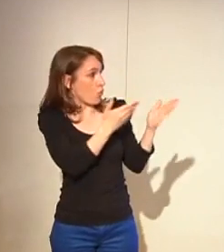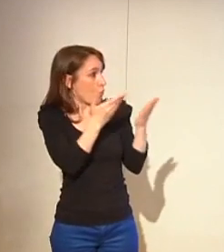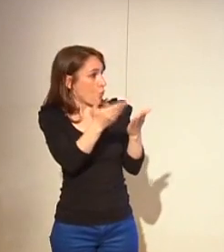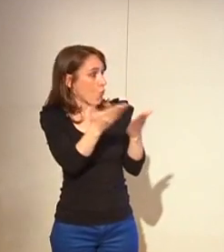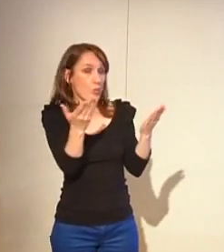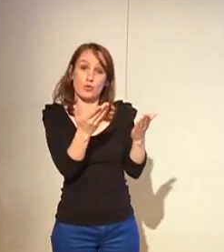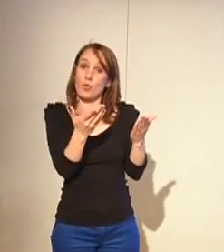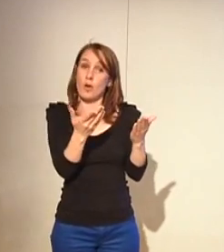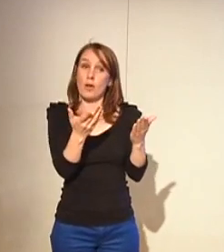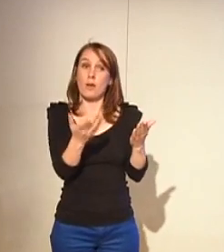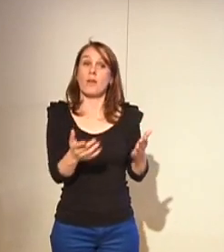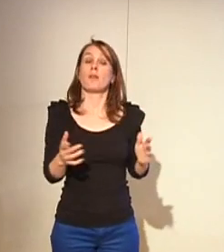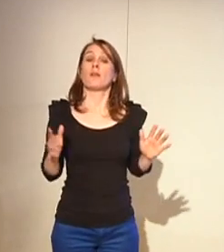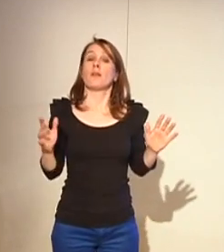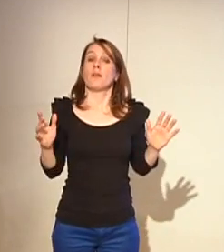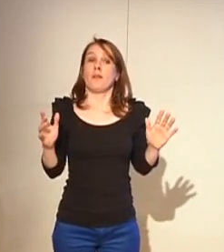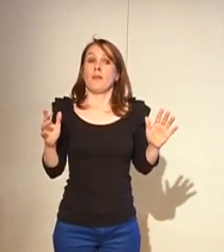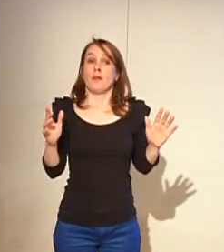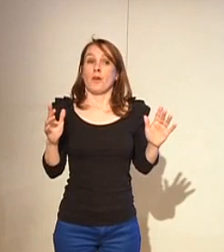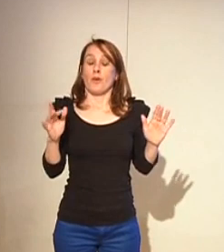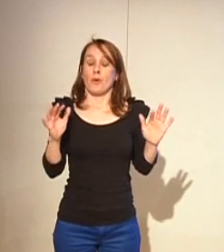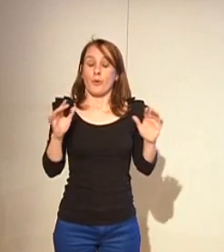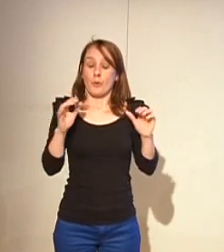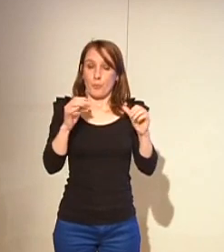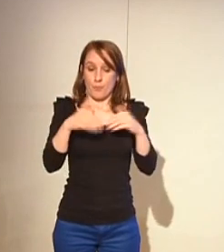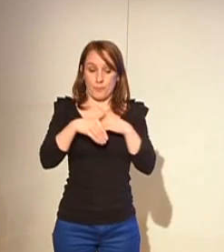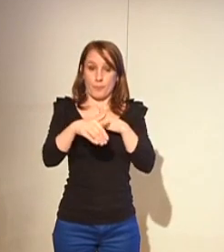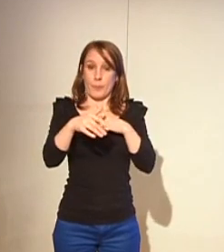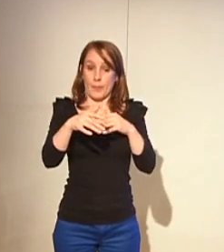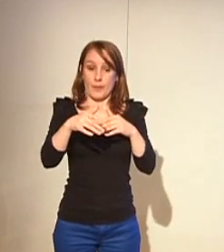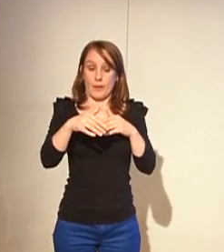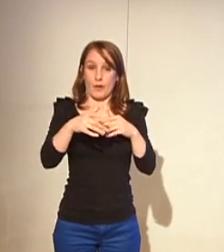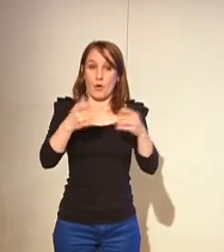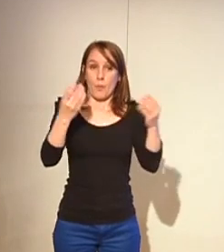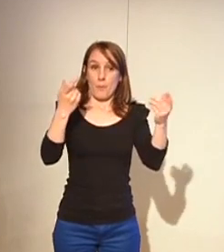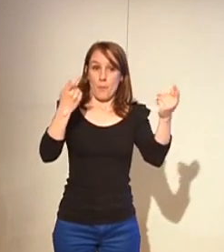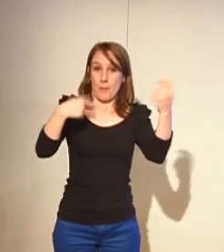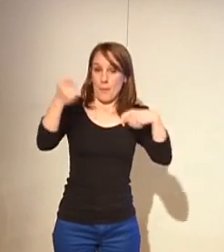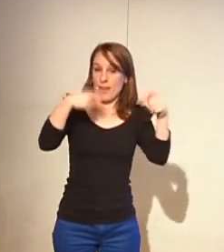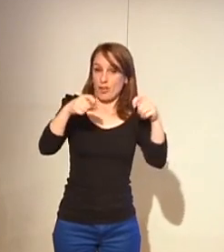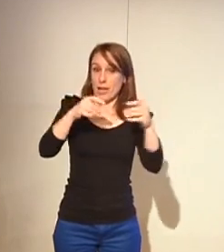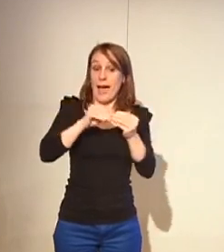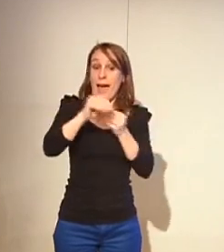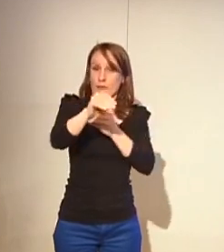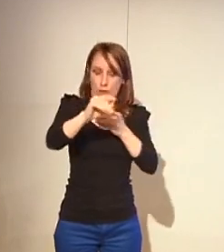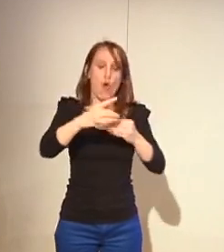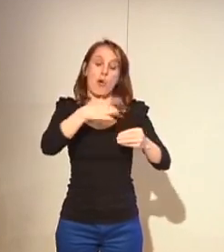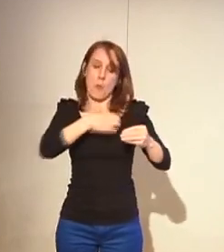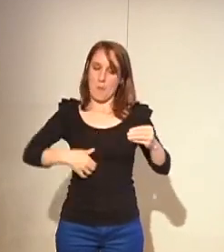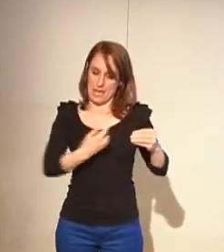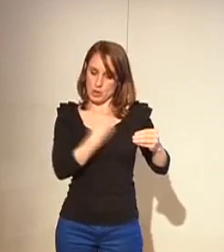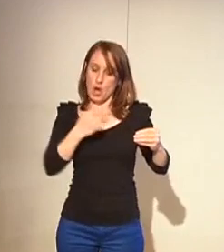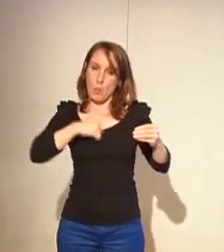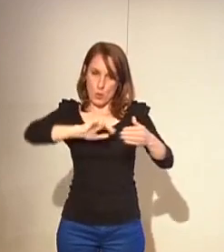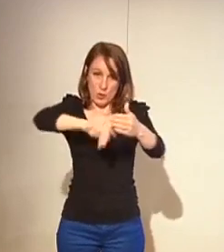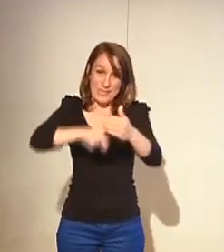ces cette possibilité qui vous est donnée ce soir de modifier de signer les avenant dans la limite de 5